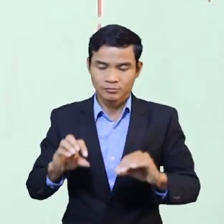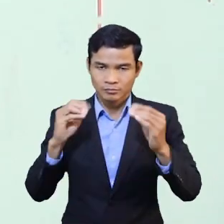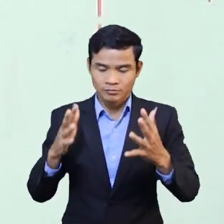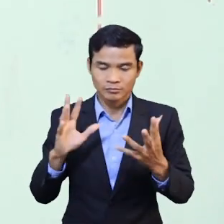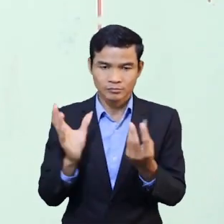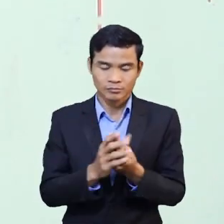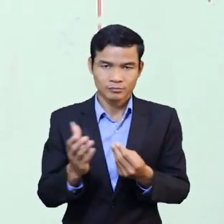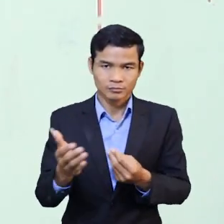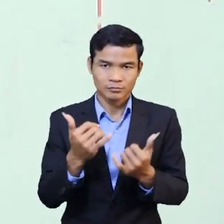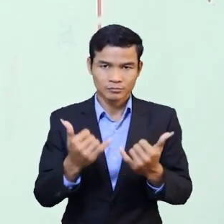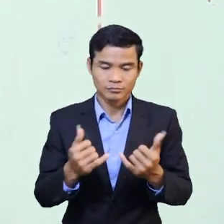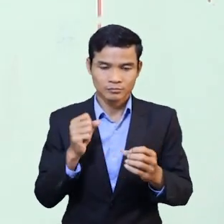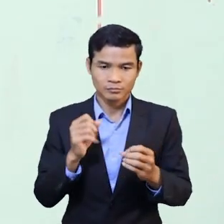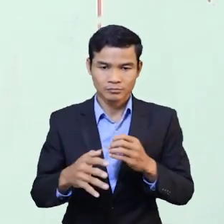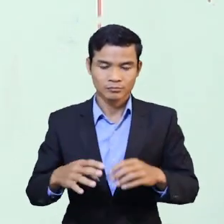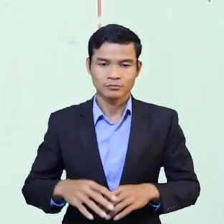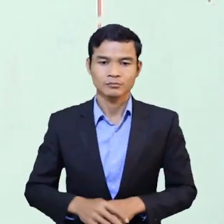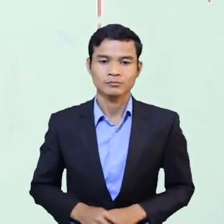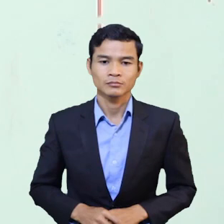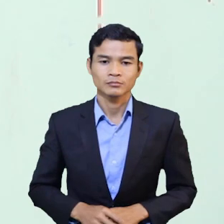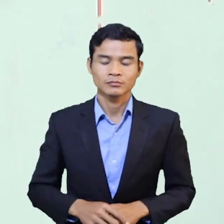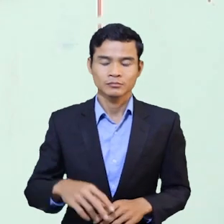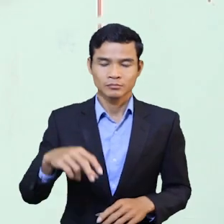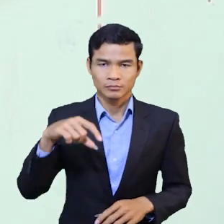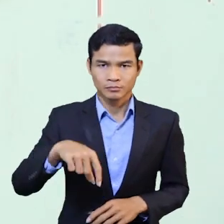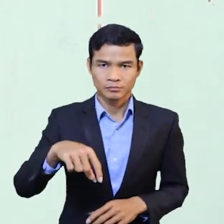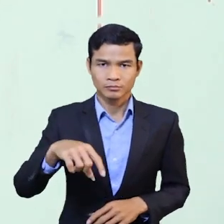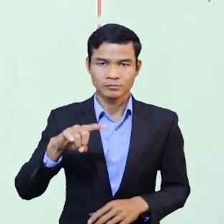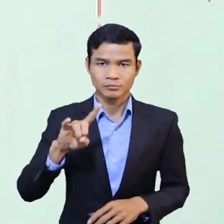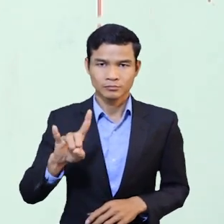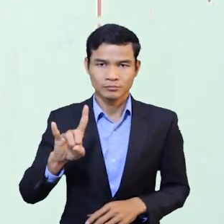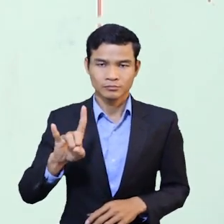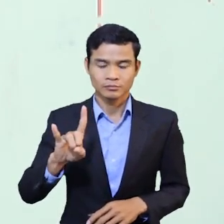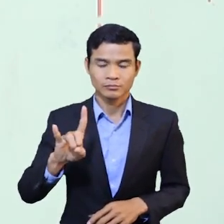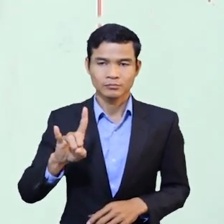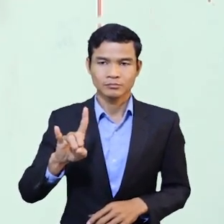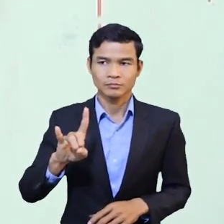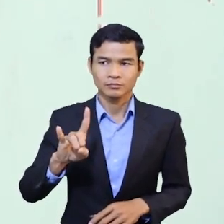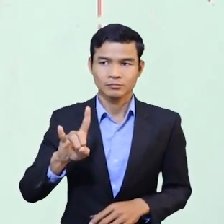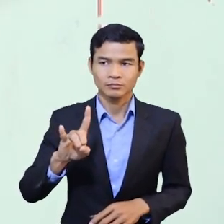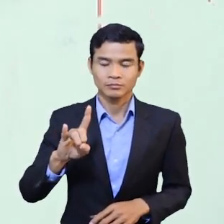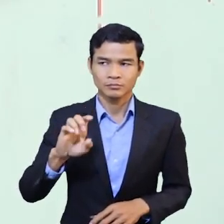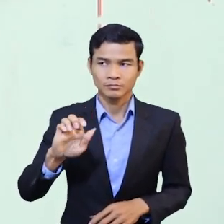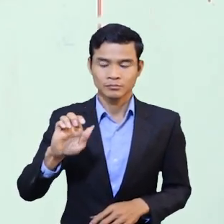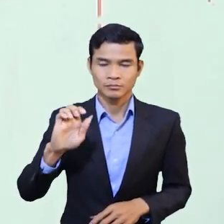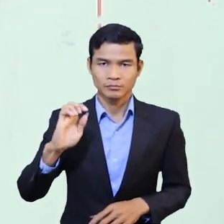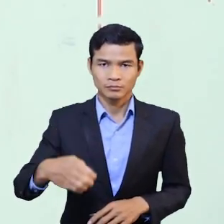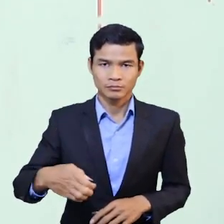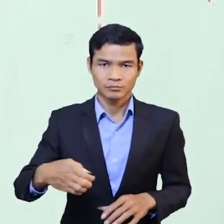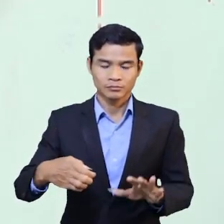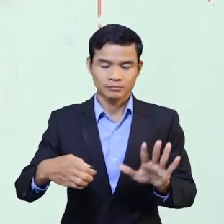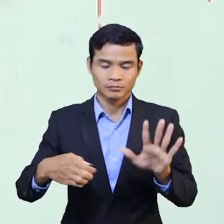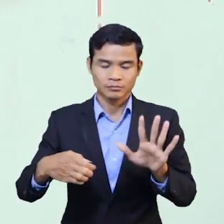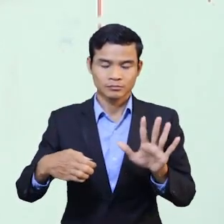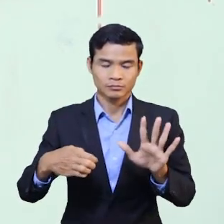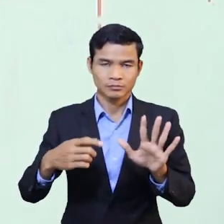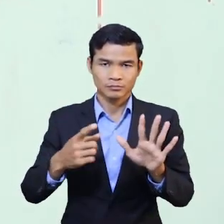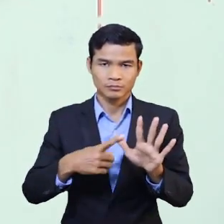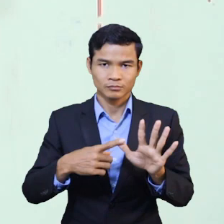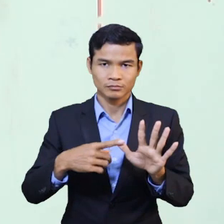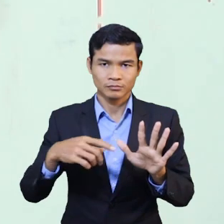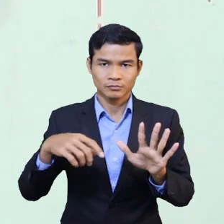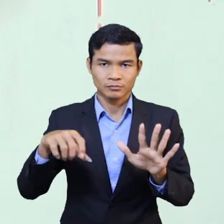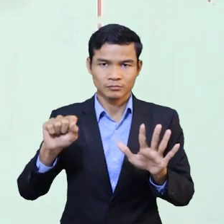con chà lại chập đám có nừng mố cầm trò á chà cha nừng